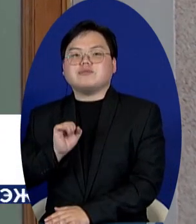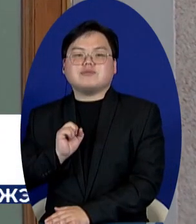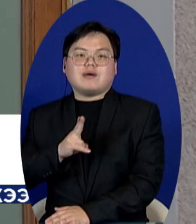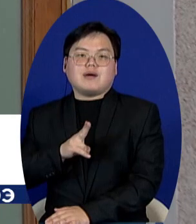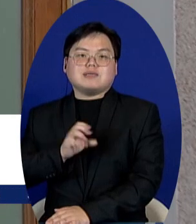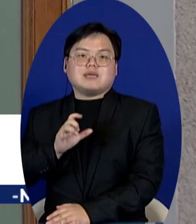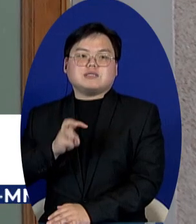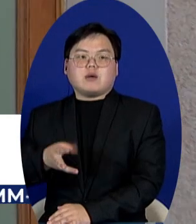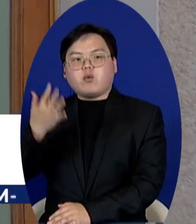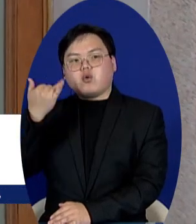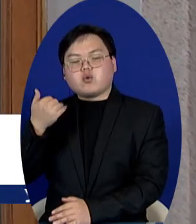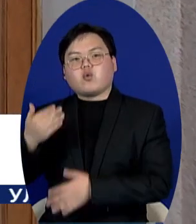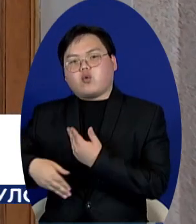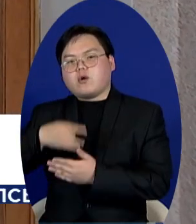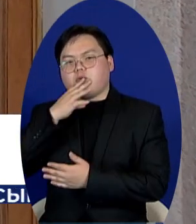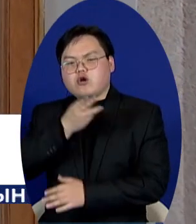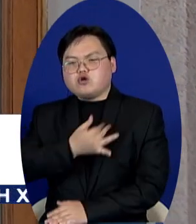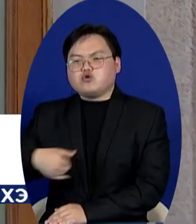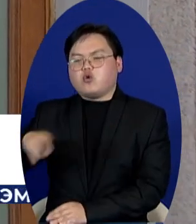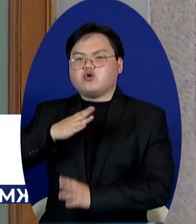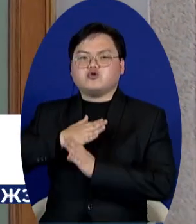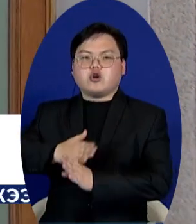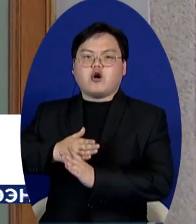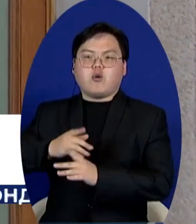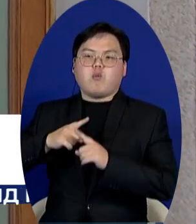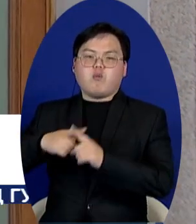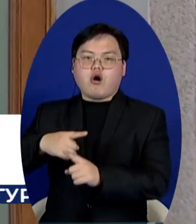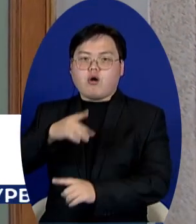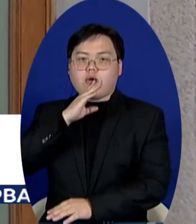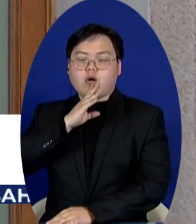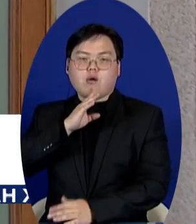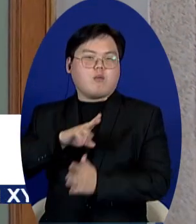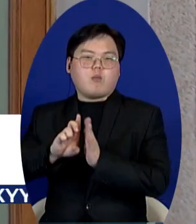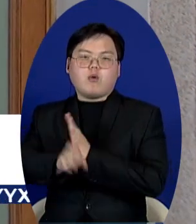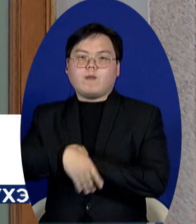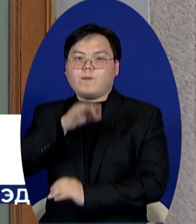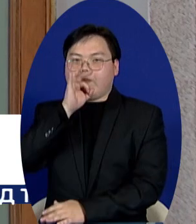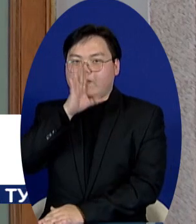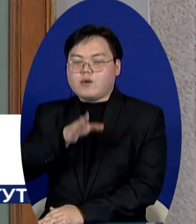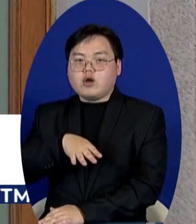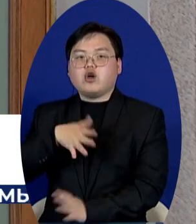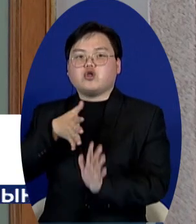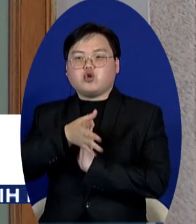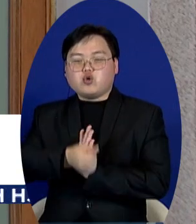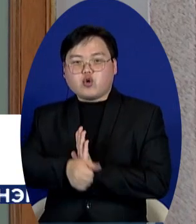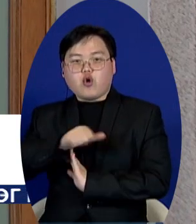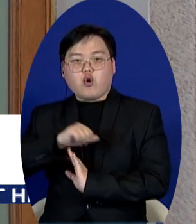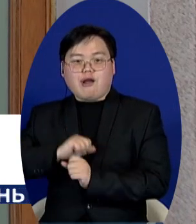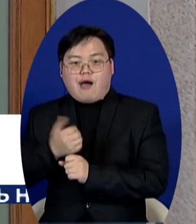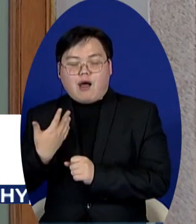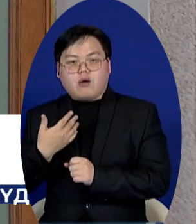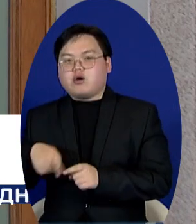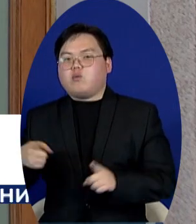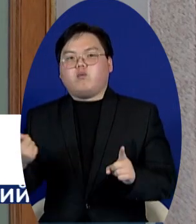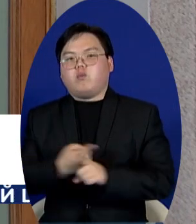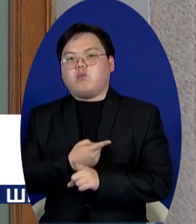бол 20 жилүүдэд явна. Энийг шууд одоо тэндээс нь зогсоогоод төсвөрөөр шилжүүлж авах ямар ч боломж байхгүй. Энэ төсвөрөөр шилжүүлж авах бодлогоч өөрөө энэ буруу юм